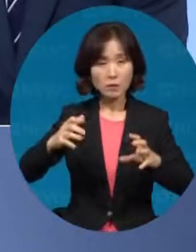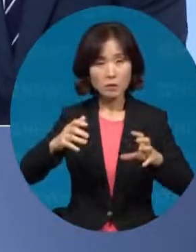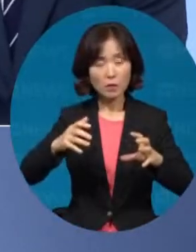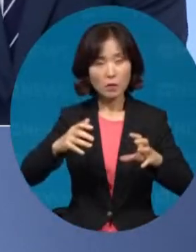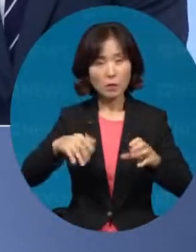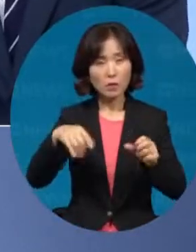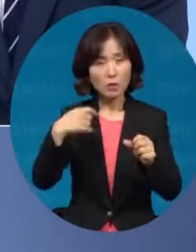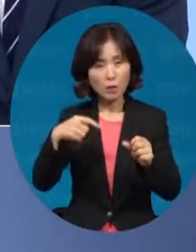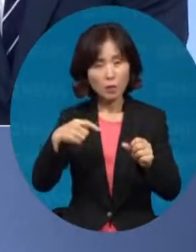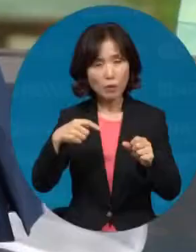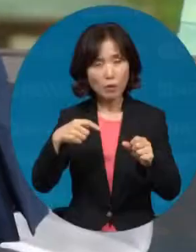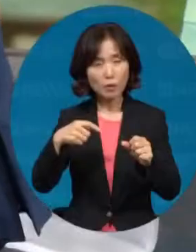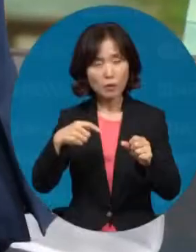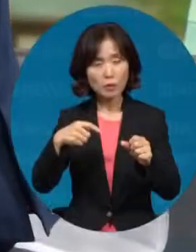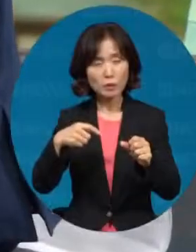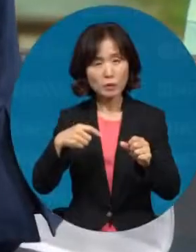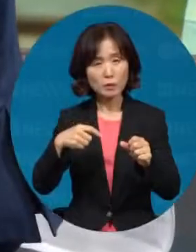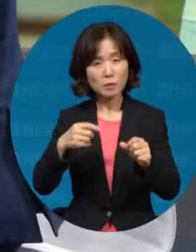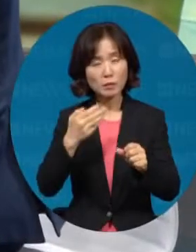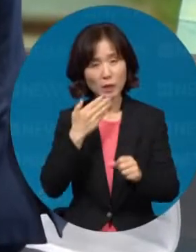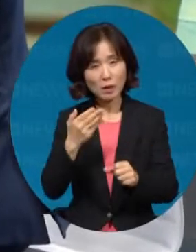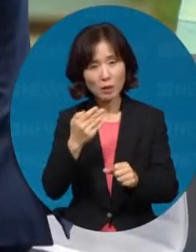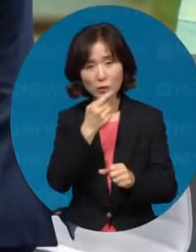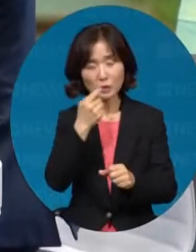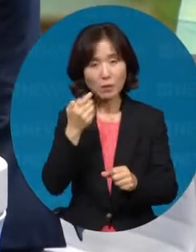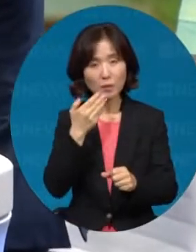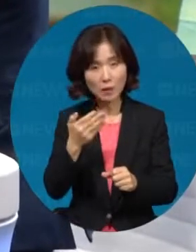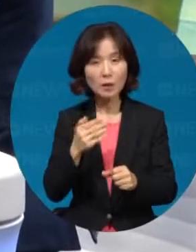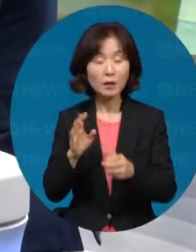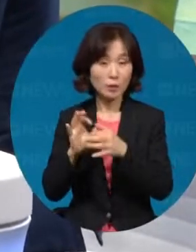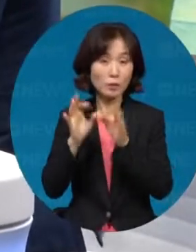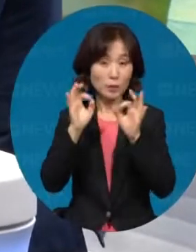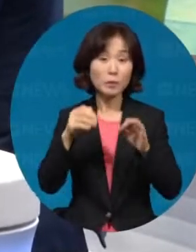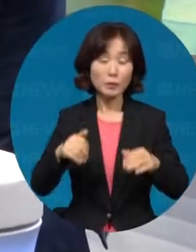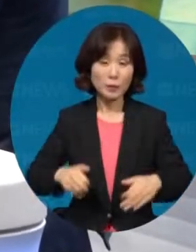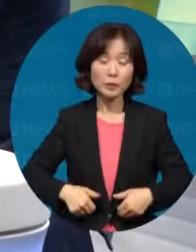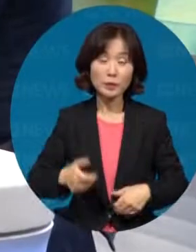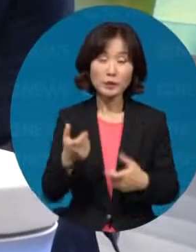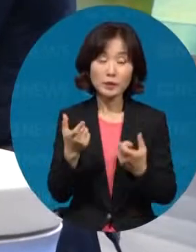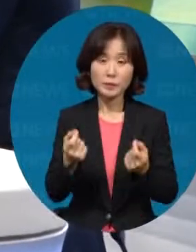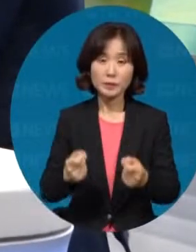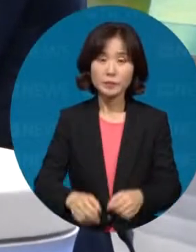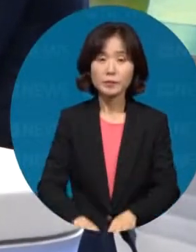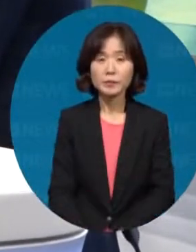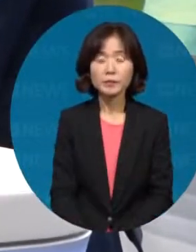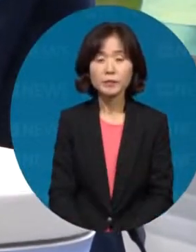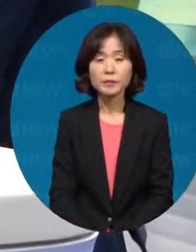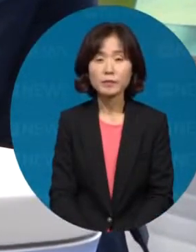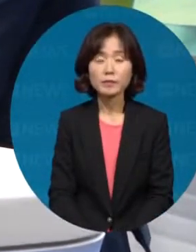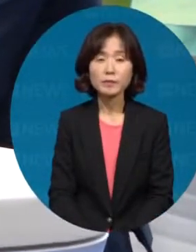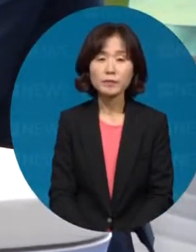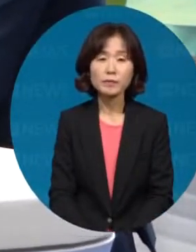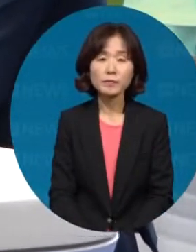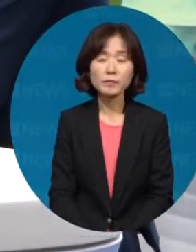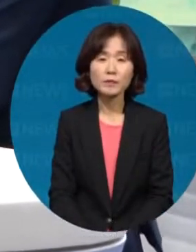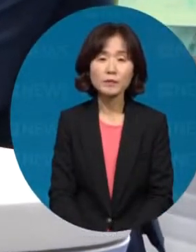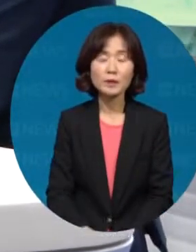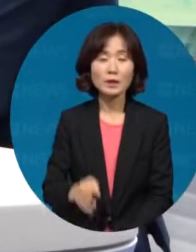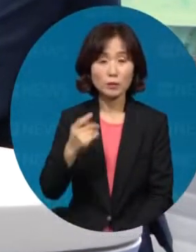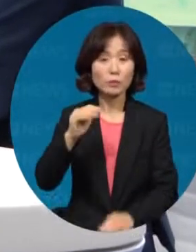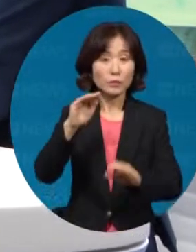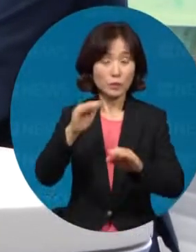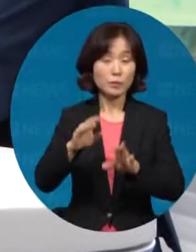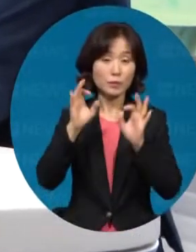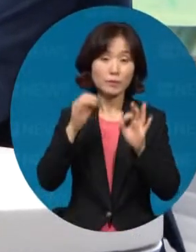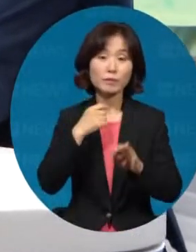계속 지켜 봐야겠습니다 는 심각한 상황에 만큼 중 더 지구촌 소식 에 의해 주셔야 될 것 같습니다 자 다음은 미국 소식 또